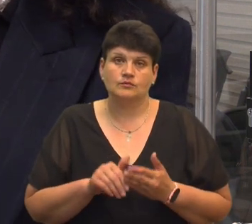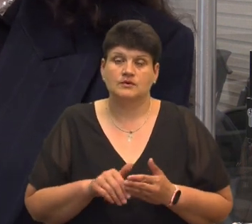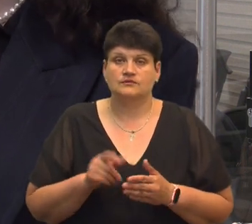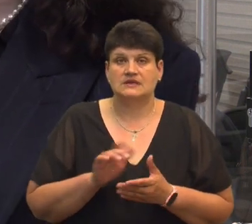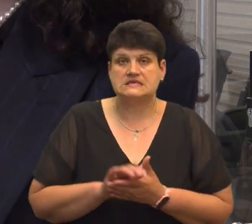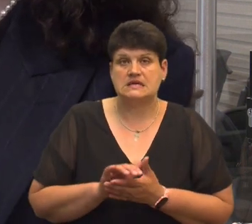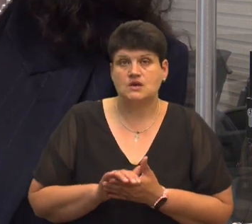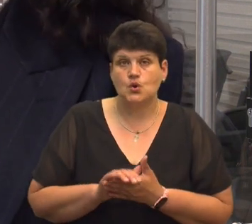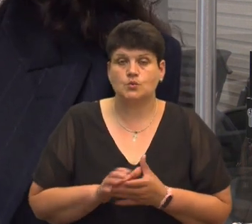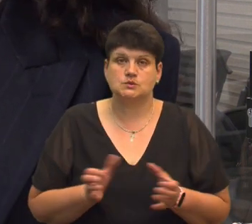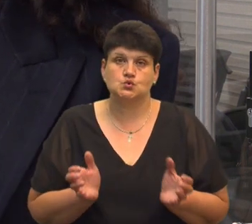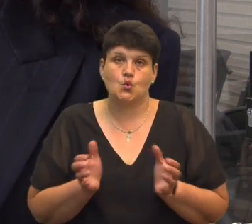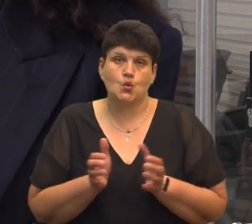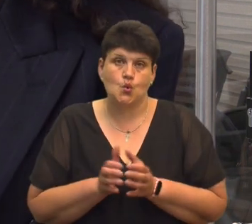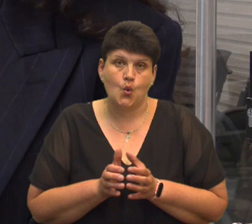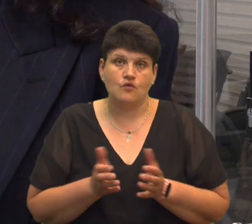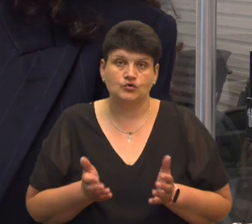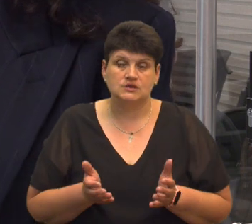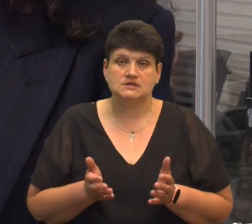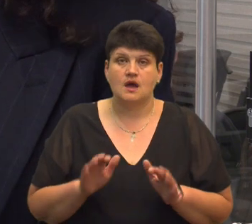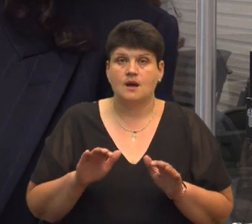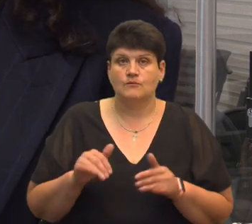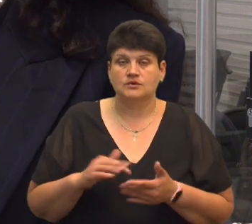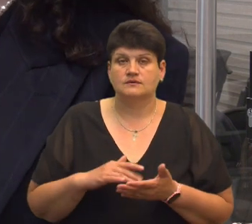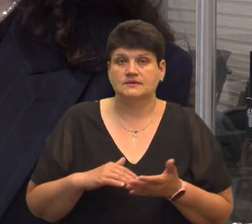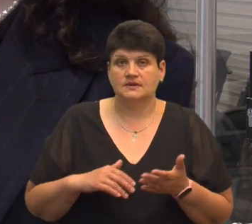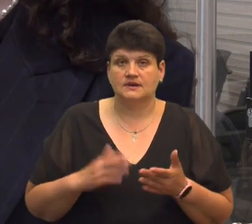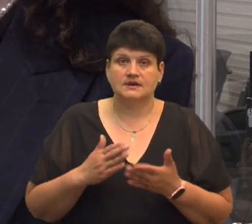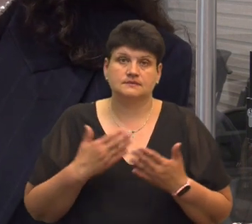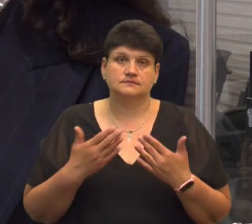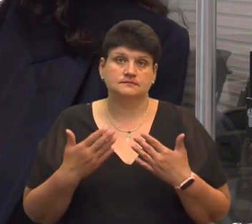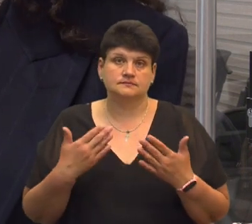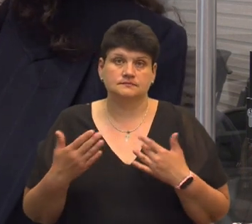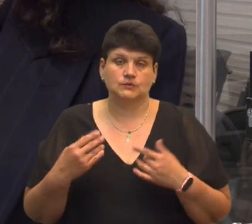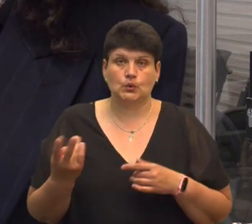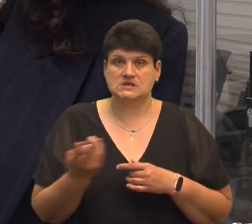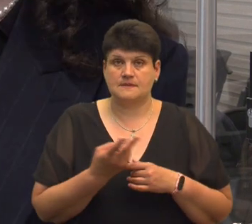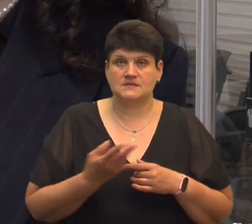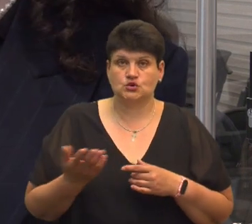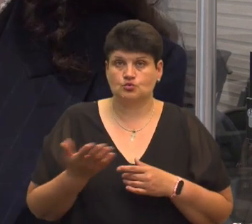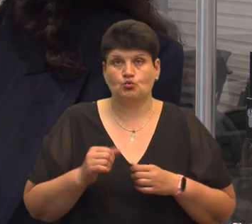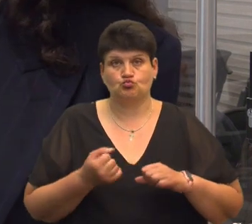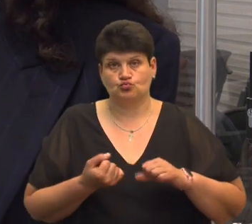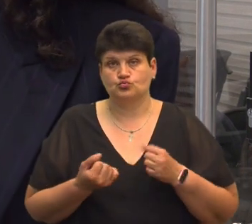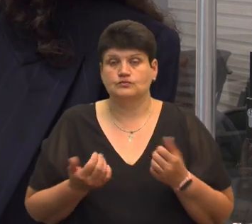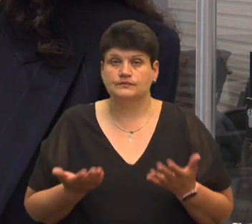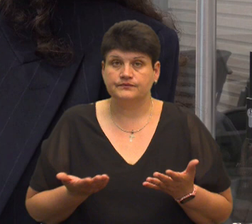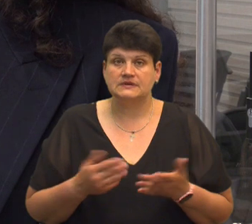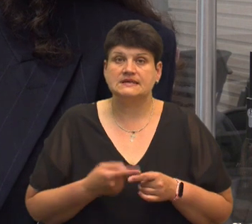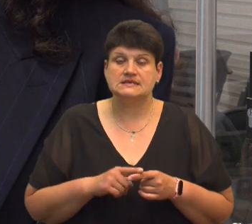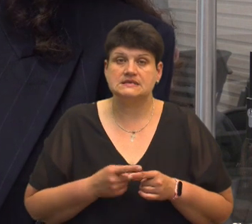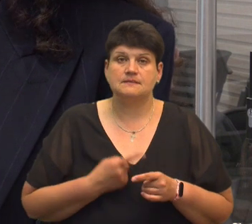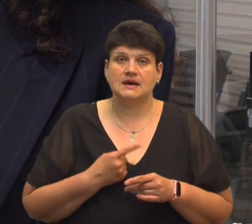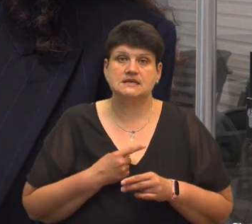знайомляться, згуртовуються, а потім далі навіть деякі діти спілкуються між собою, тобто стають друзями. Дані майстер-класи по